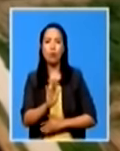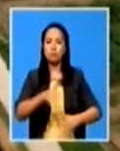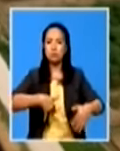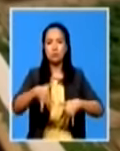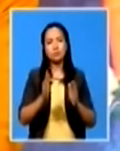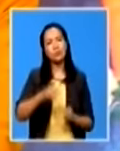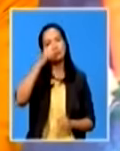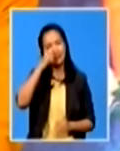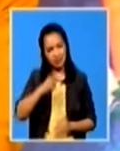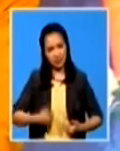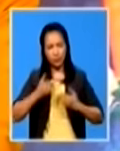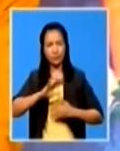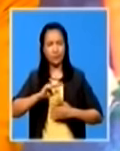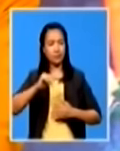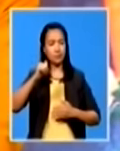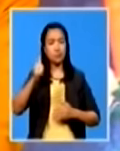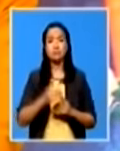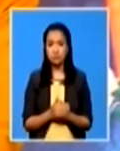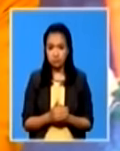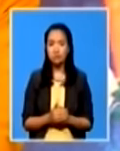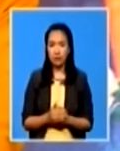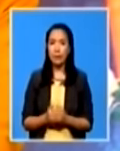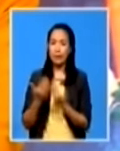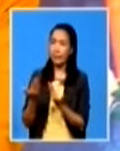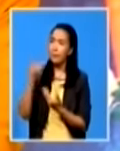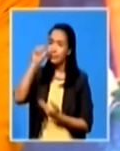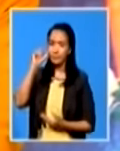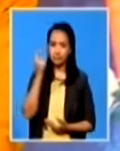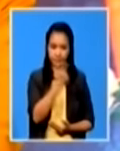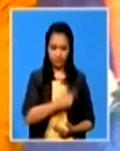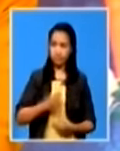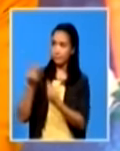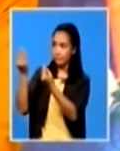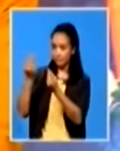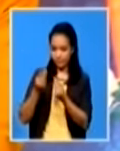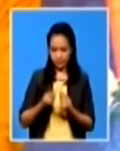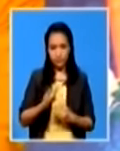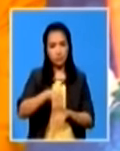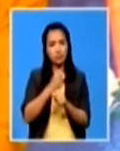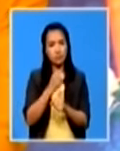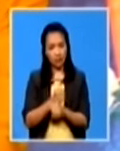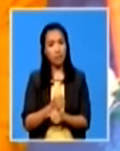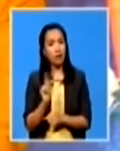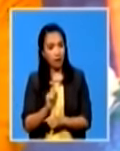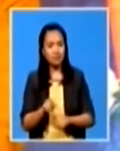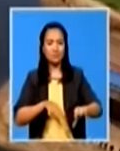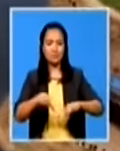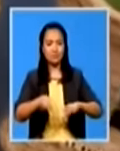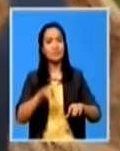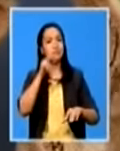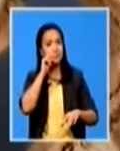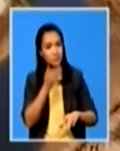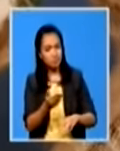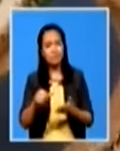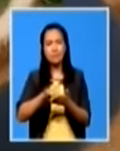ชาวไทยโดยการน้อมนำแนวทางพระราชดำริของพระบาทสมเด็จพระเจ้าอยู่หัวในเรื่องการบริหารจัดการน้ำ